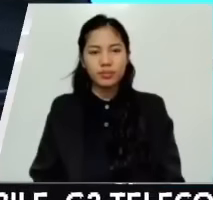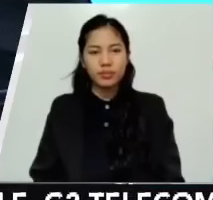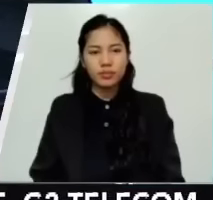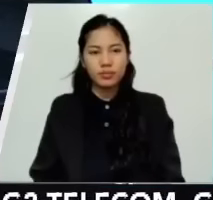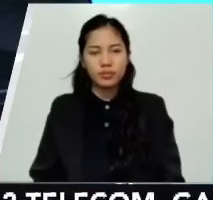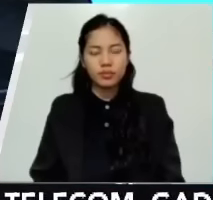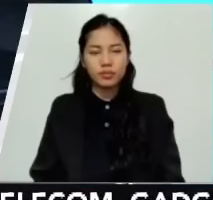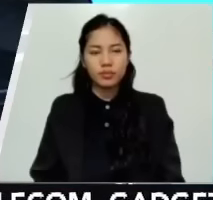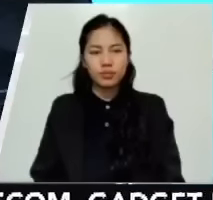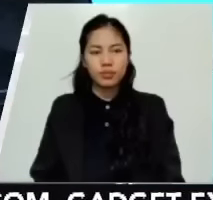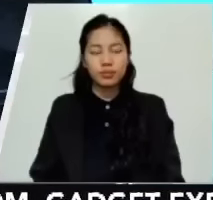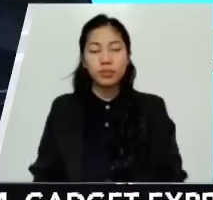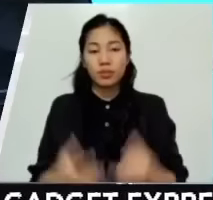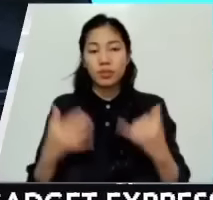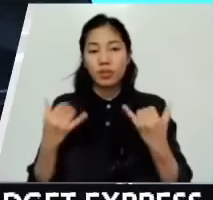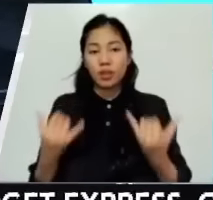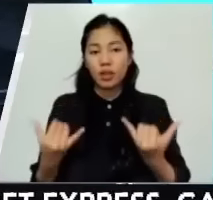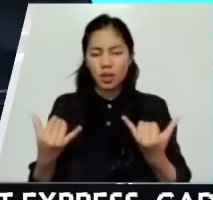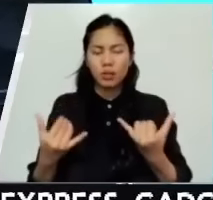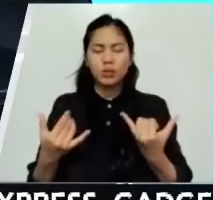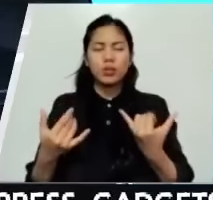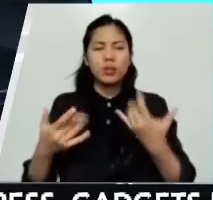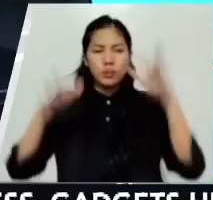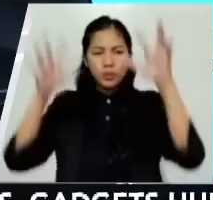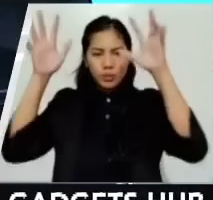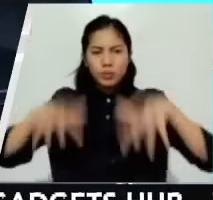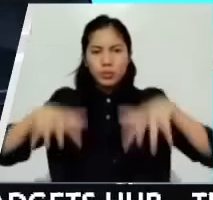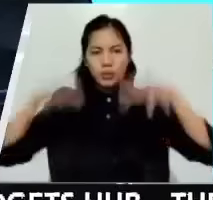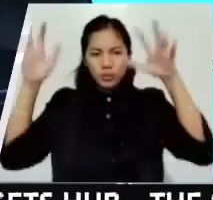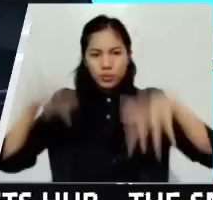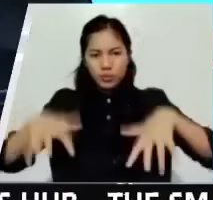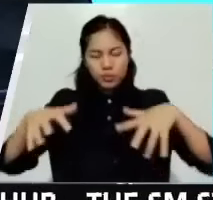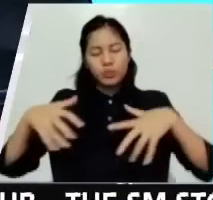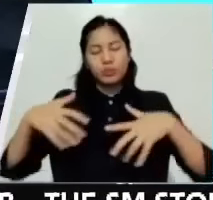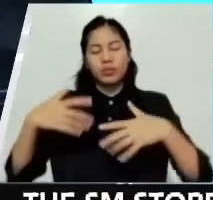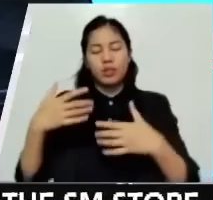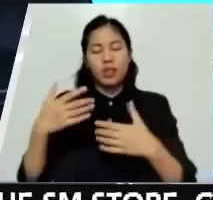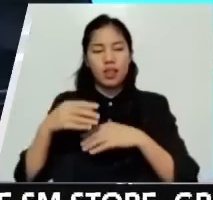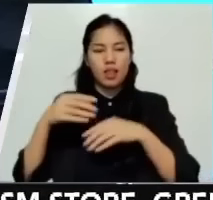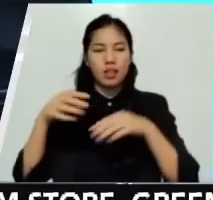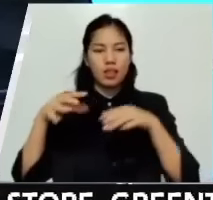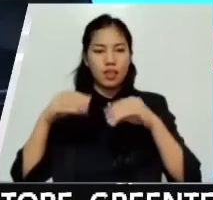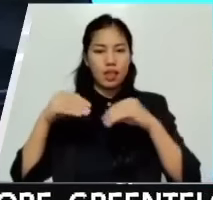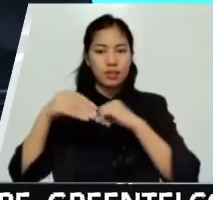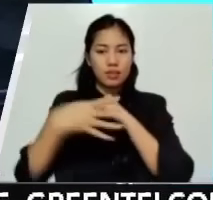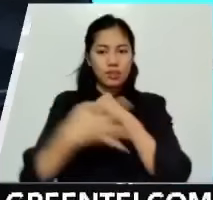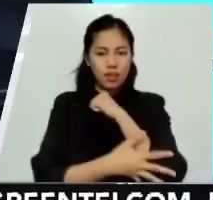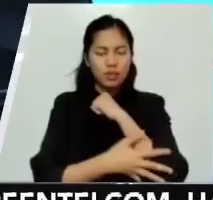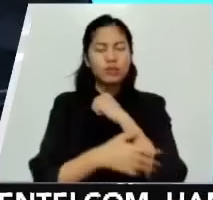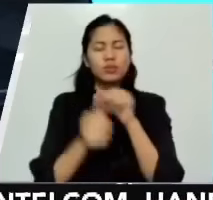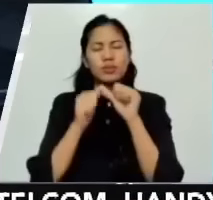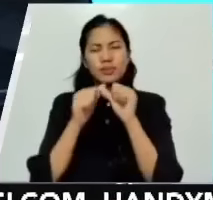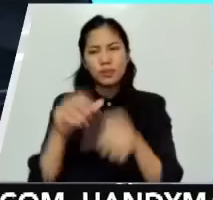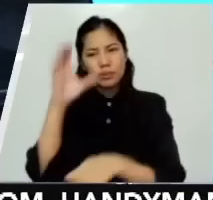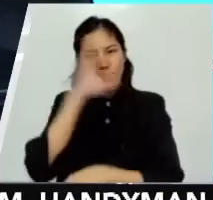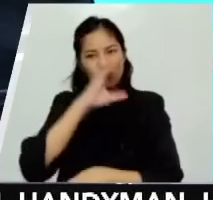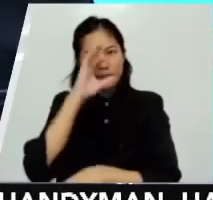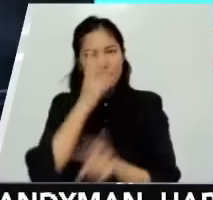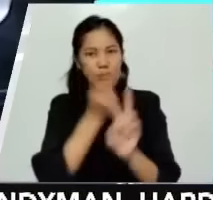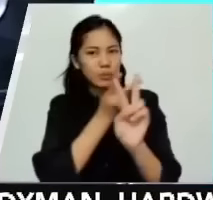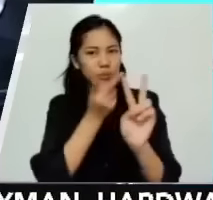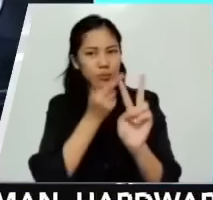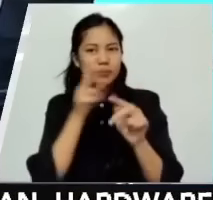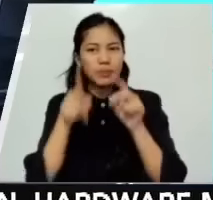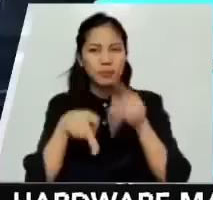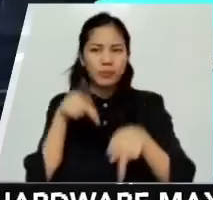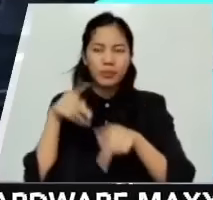mga pag-uulan at kabi-kabilang landslide sa Davao Region, patuloy pa rin po ang paghahanap sa dalawang residente sa Davao Oriental na natabunan umano ng